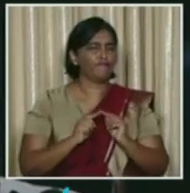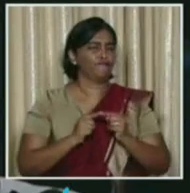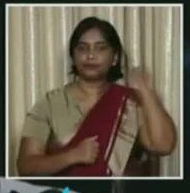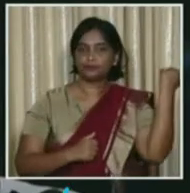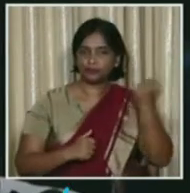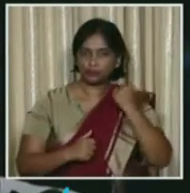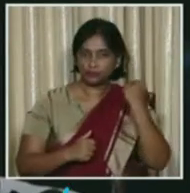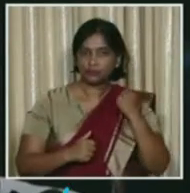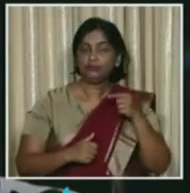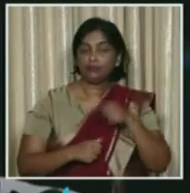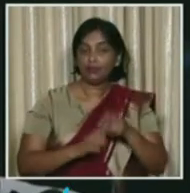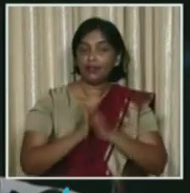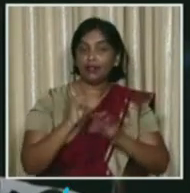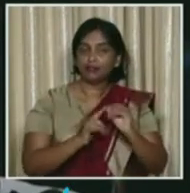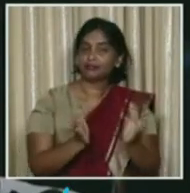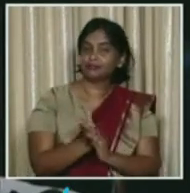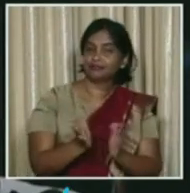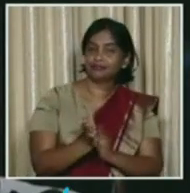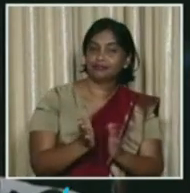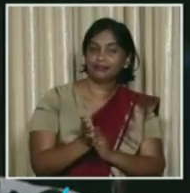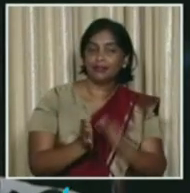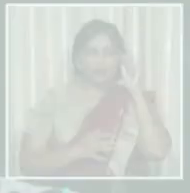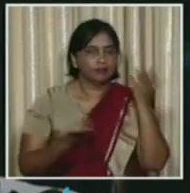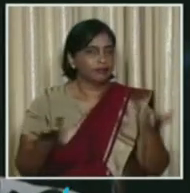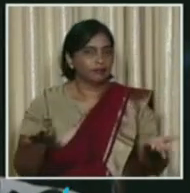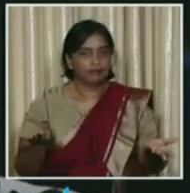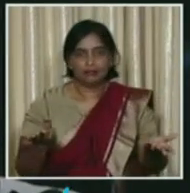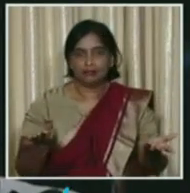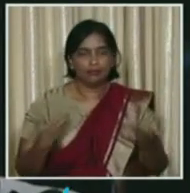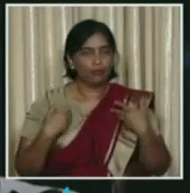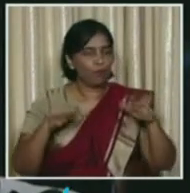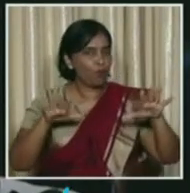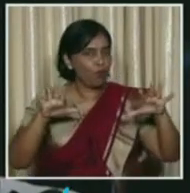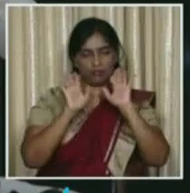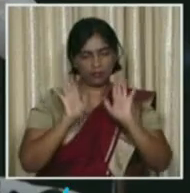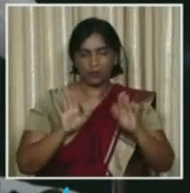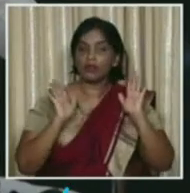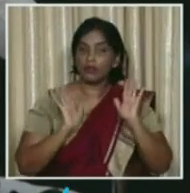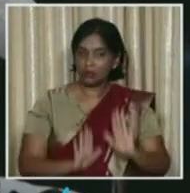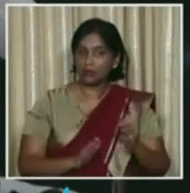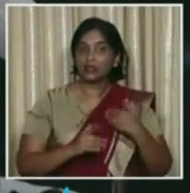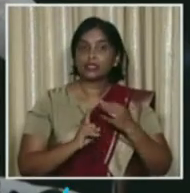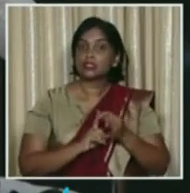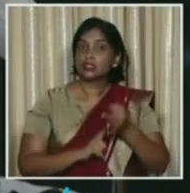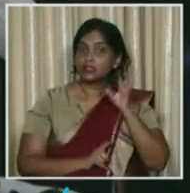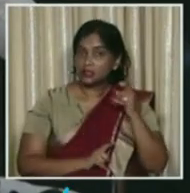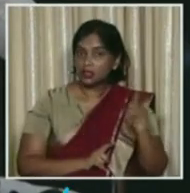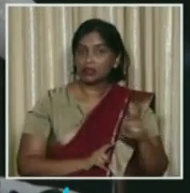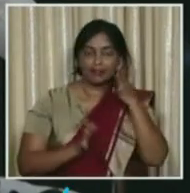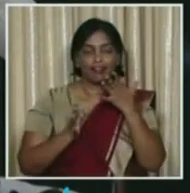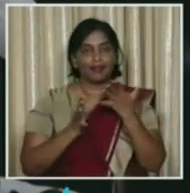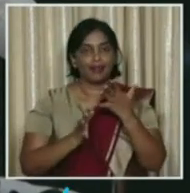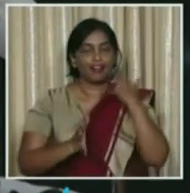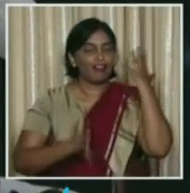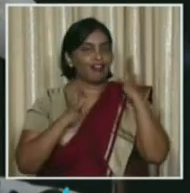කතාවක් කරනකොට ඒ මන්ත්‍රීවරු අප්පුඩි ගහමින් අසා ඉන්න එක ටිකක් විස්මජනක කරුණක් හැටියට තිබෙනවා. ජනාධිපතිතුමාගේ මනෝරාජික